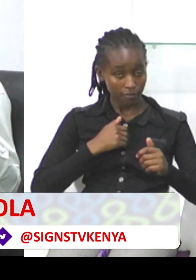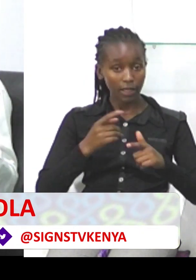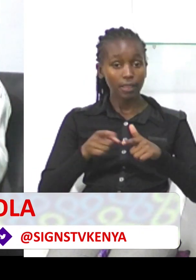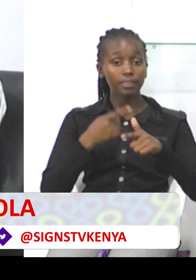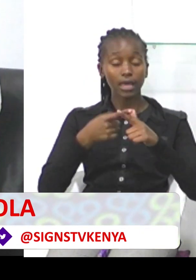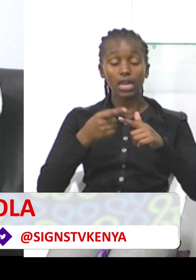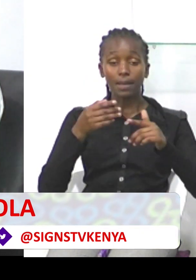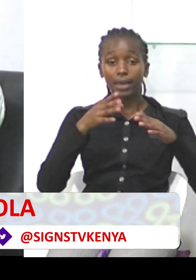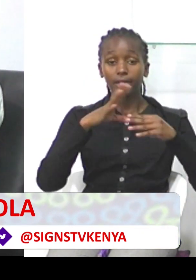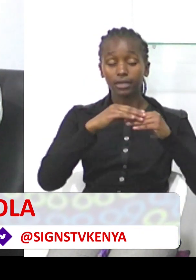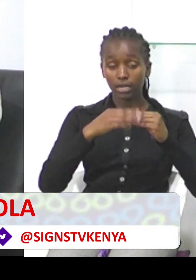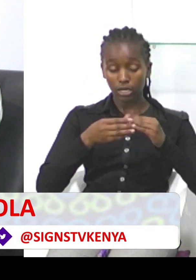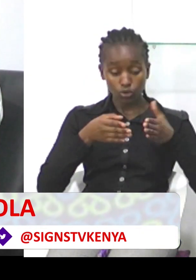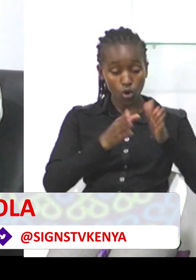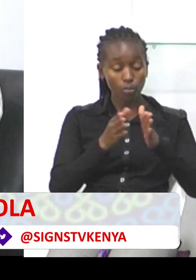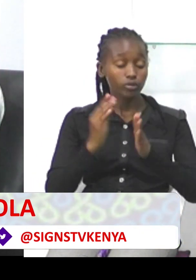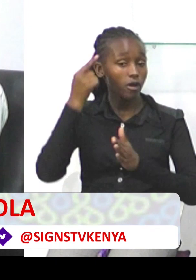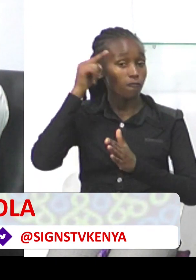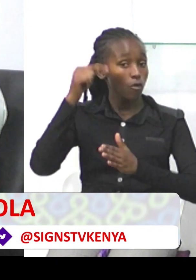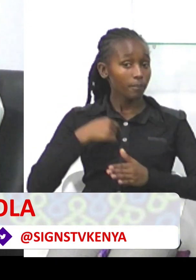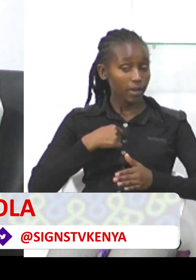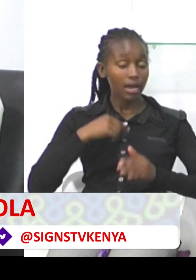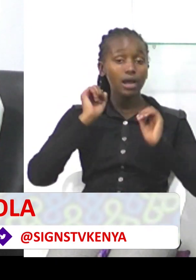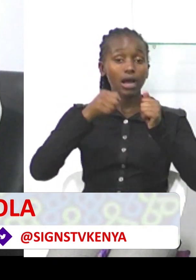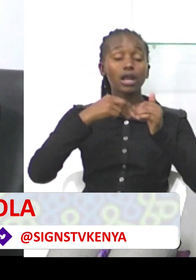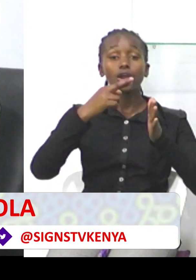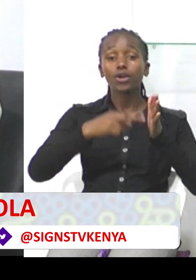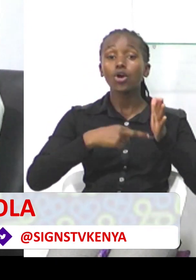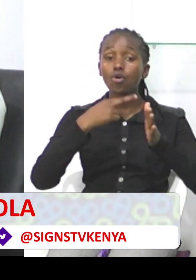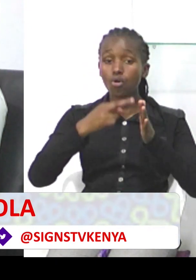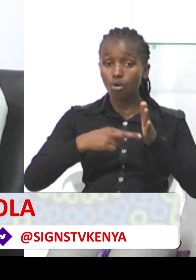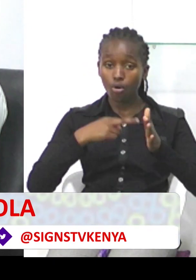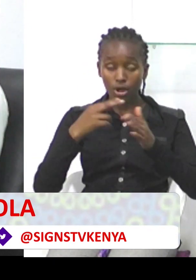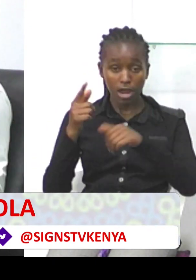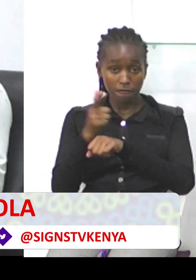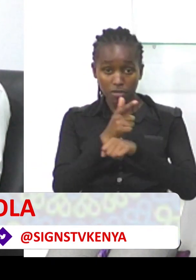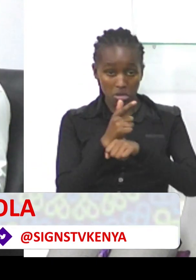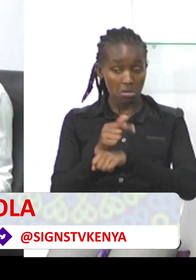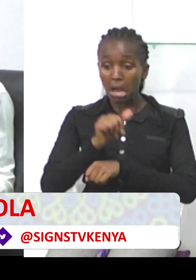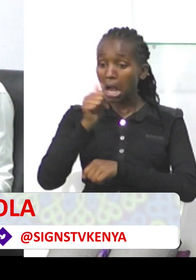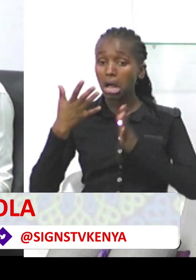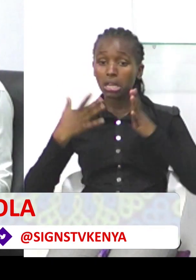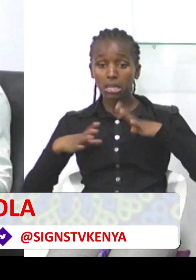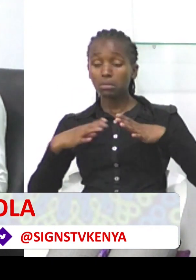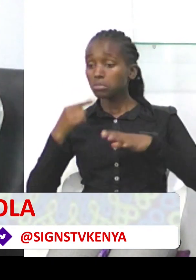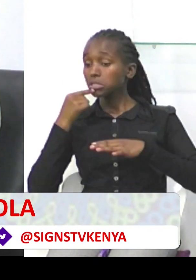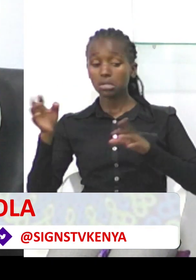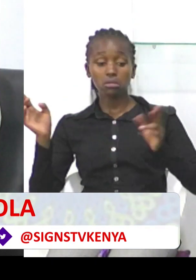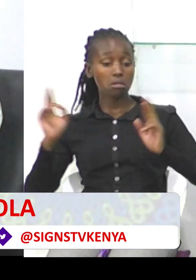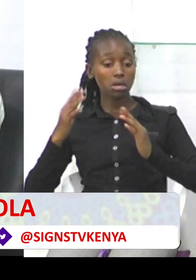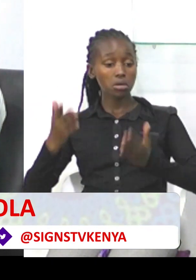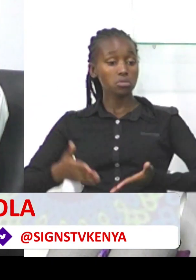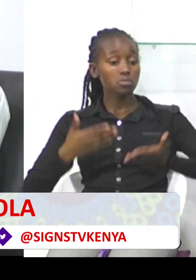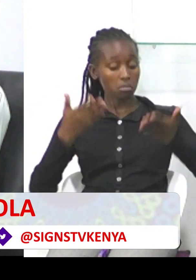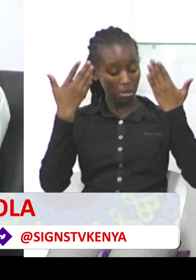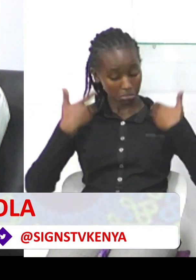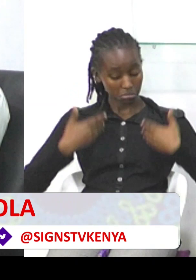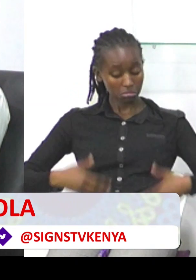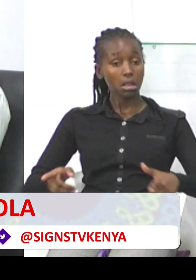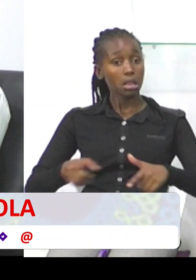njia kurekodi video zangu, watu ukuja tu wananivalisha, anambia leo tunakunulia suti, bas, you see, enda ufanye shoot